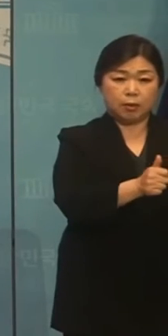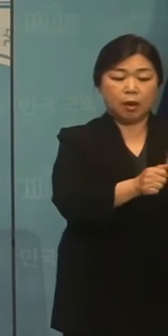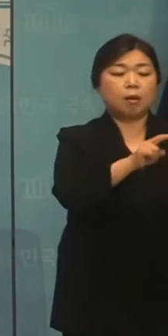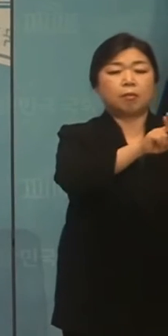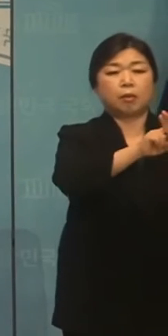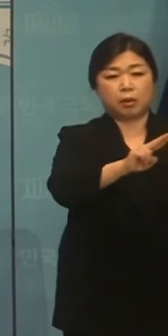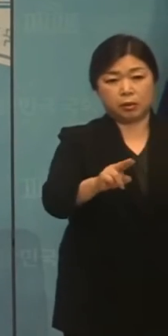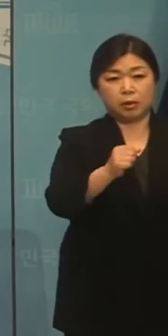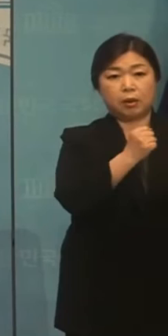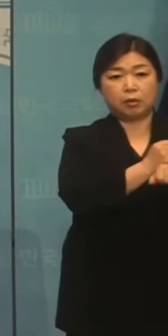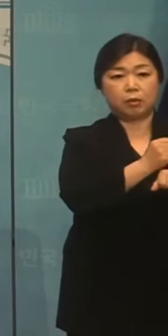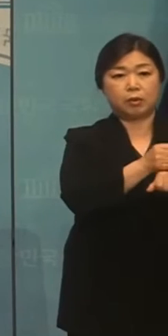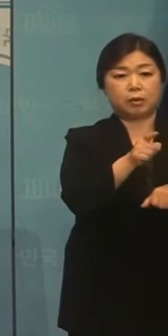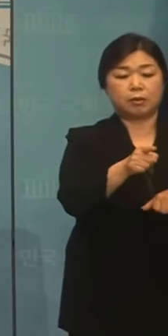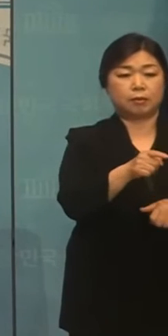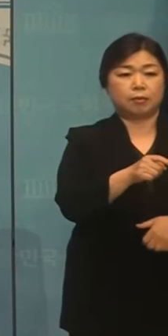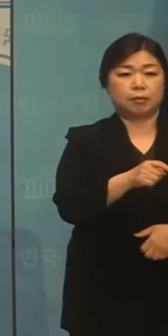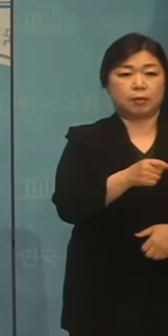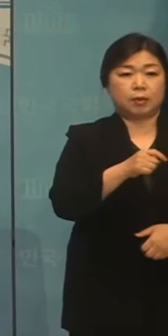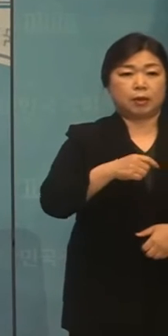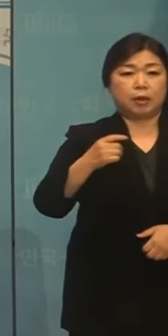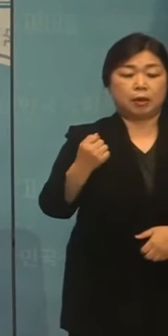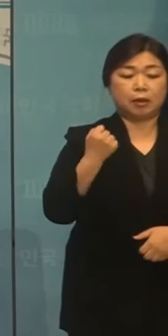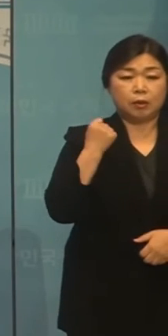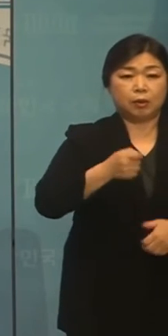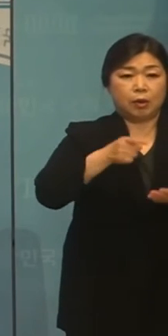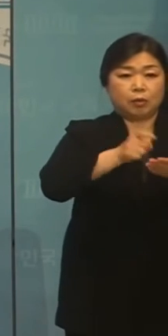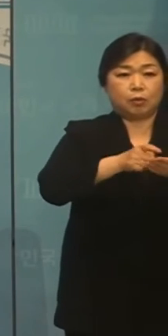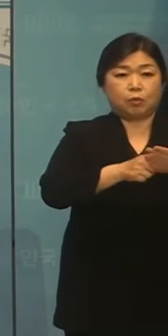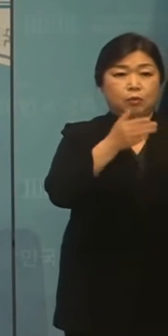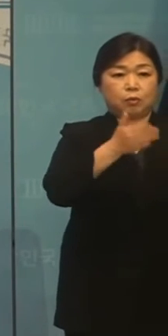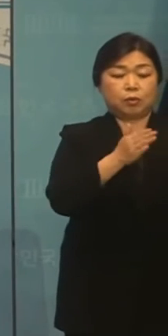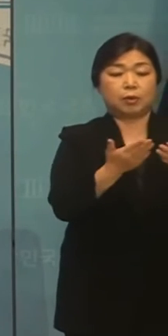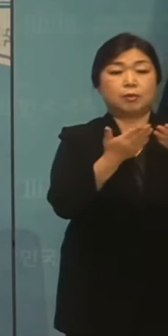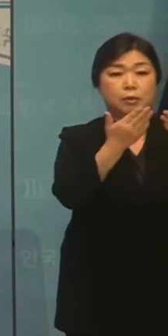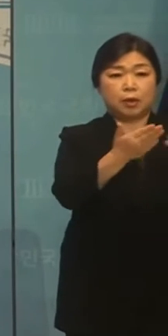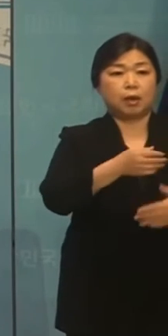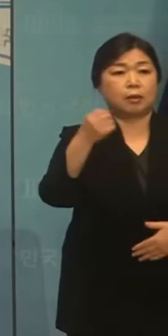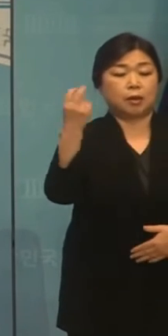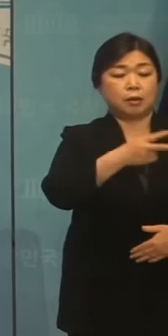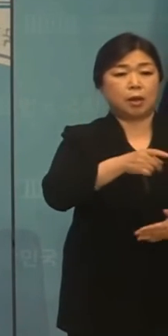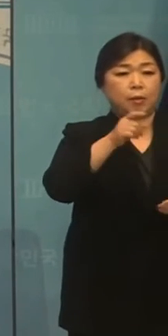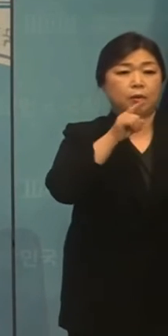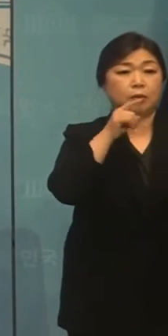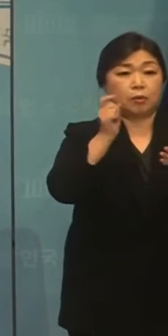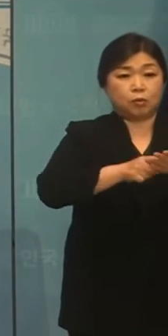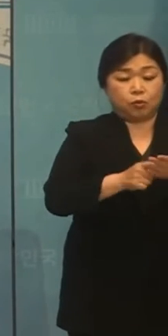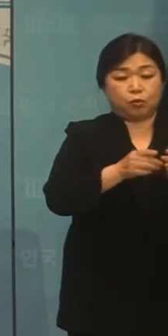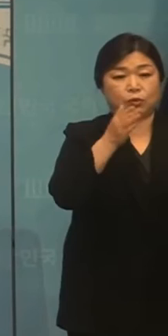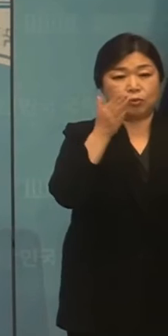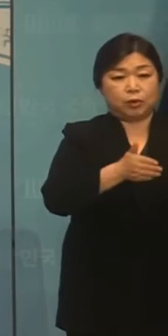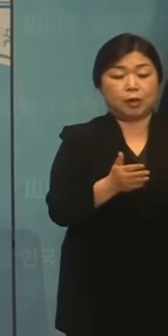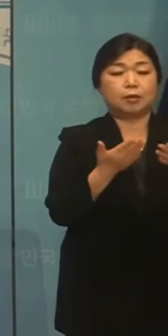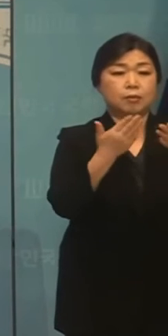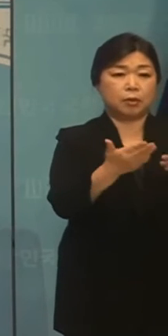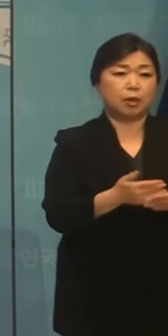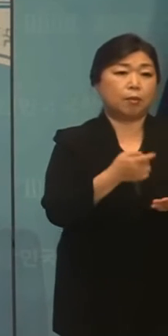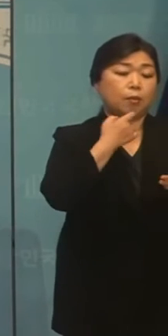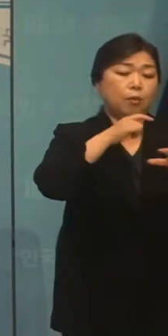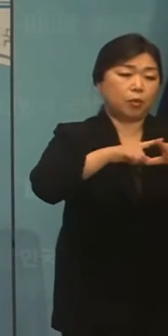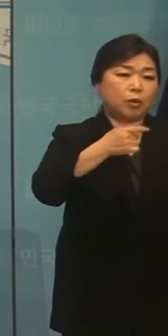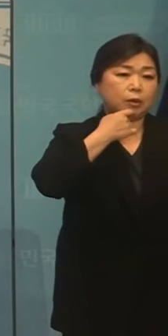것을 강력히 촉구합니다. 다시 한번 촉구합니다. 단순 지식을